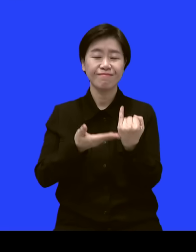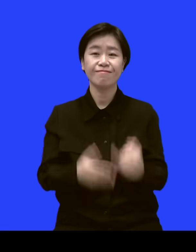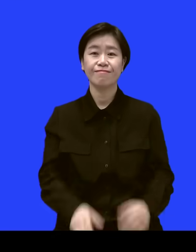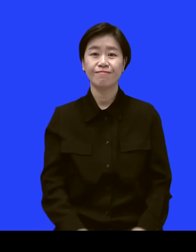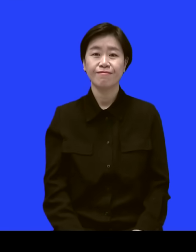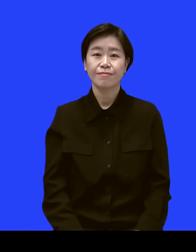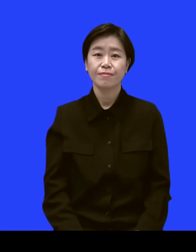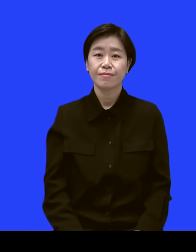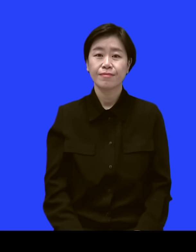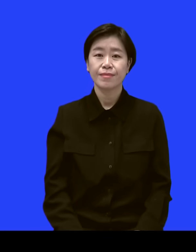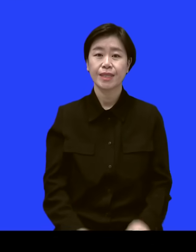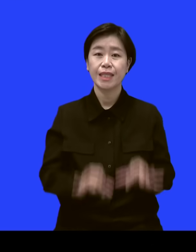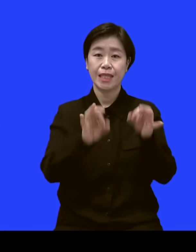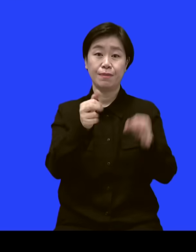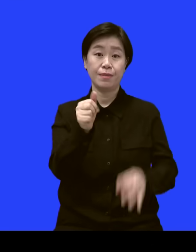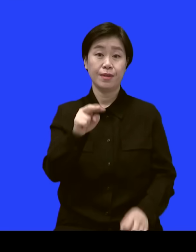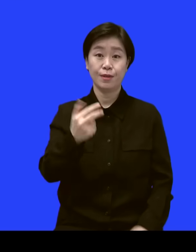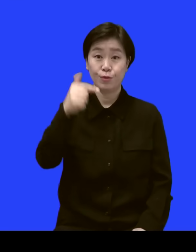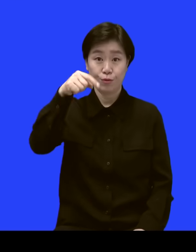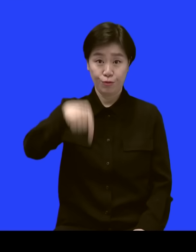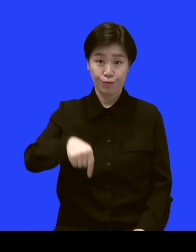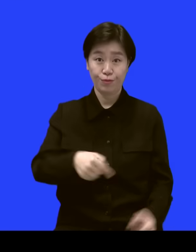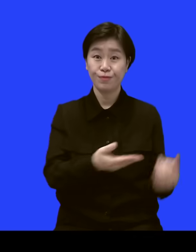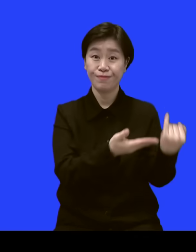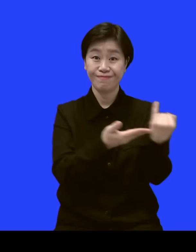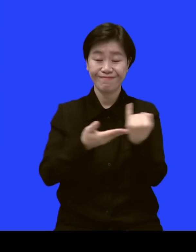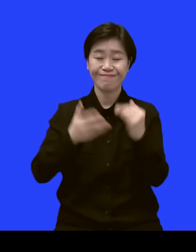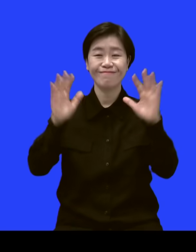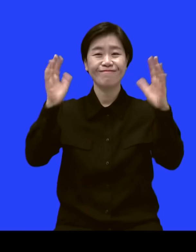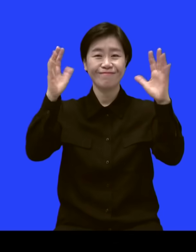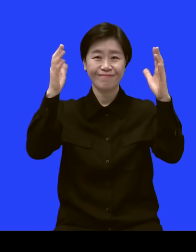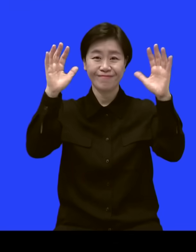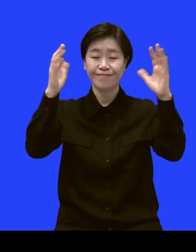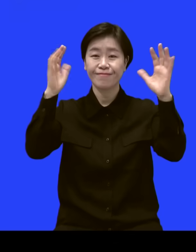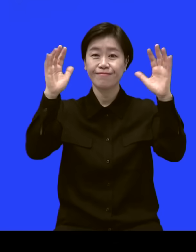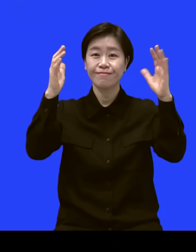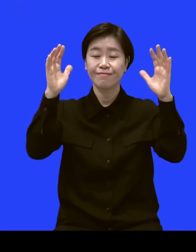하겠습니다. 서초성결교회 김현주 성도님 모시겠습니다. 어서 오세요.